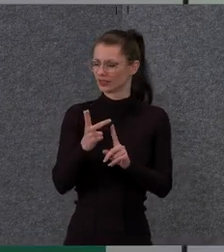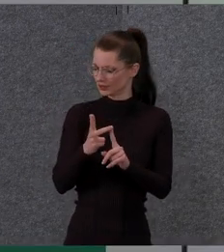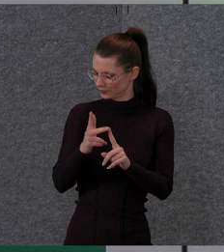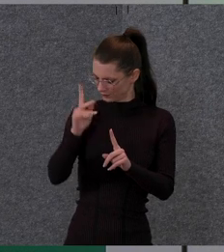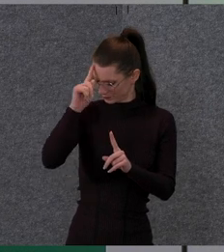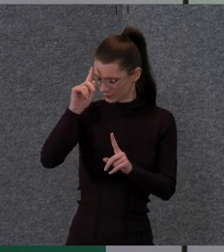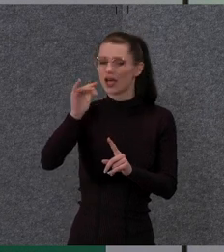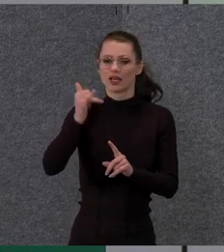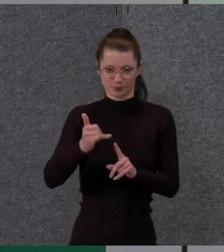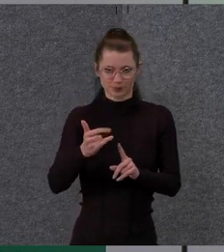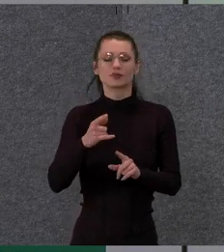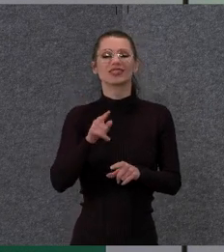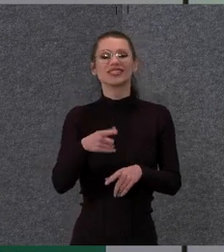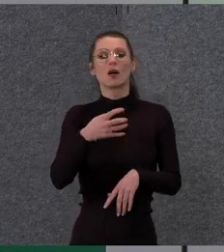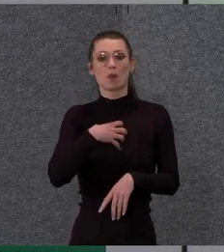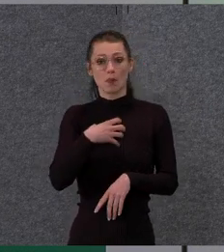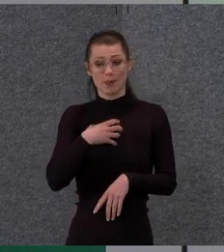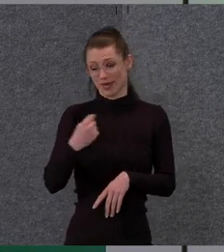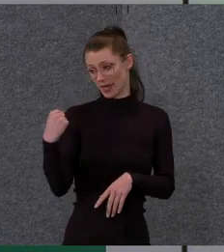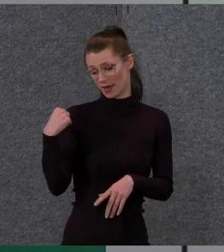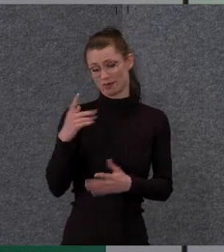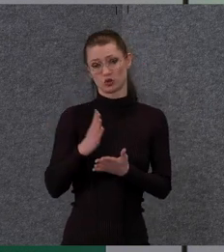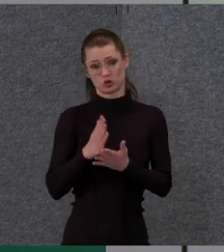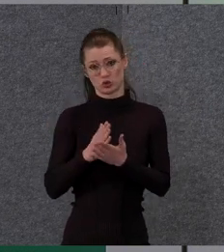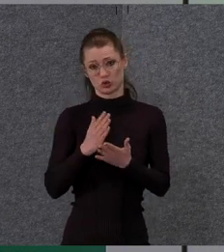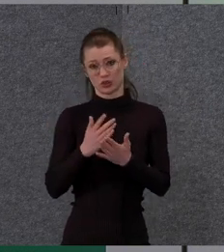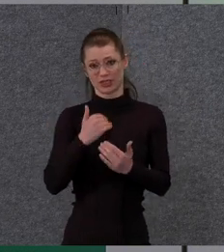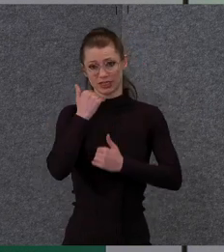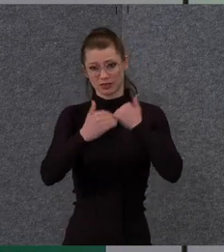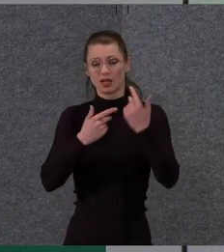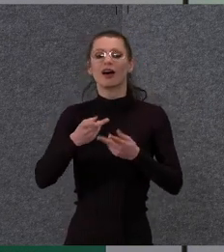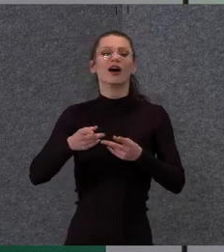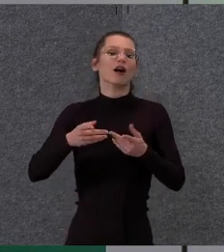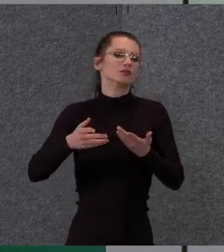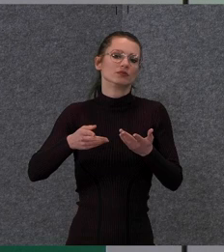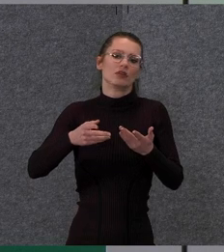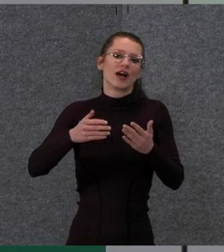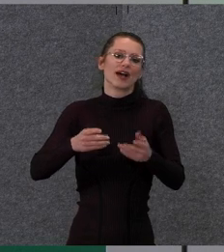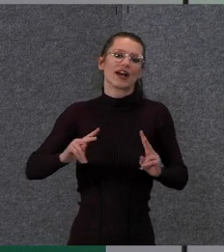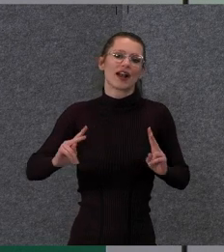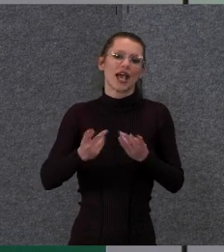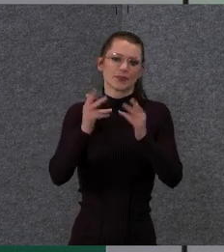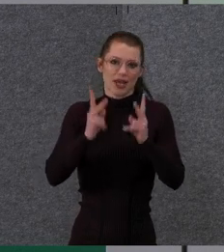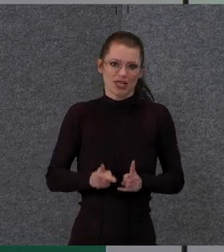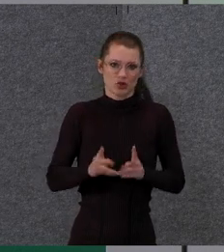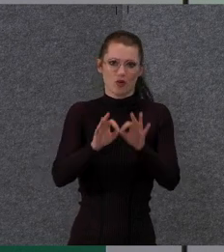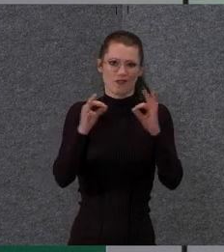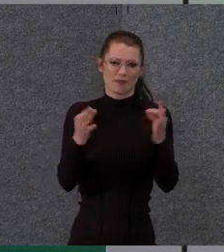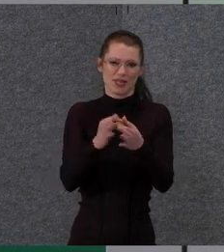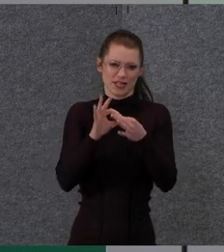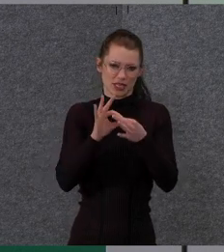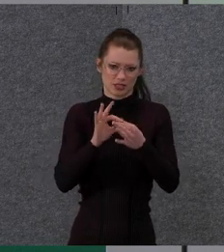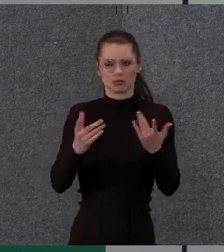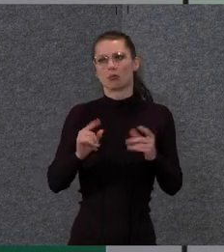Ja, also die Probleme, die ich angesprochen habe in Bezug auf Gleichberechtigung und Familien, die lassen sich nicht einfach damit lösen, dass